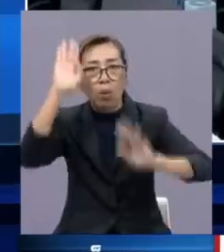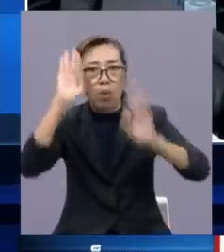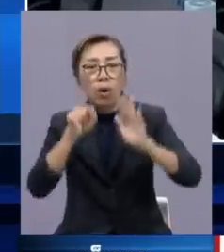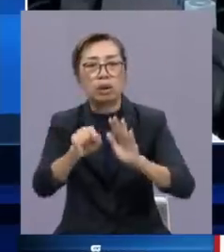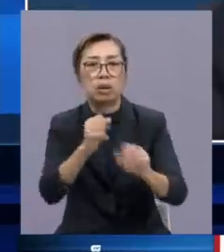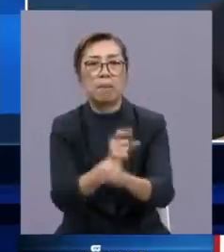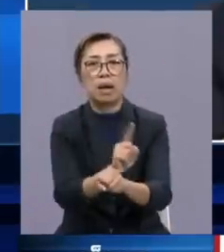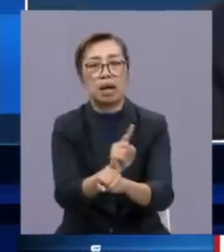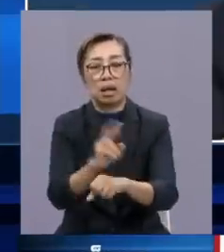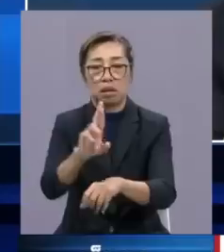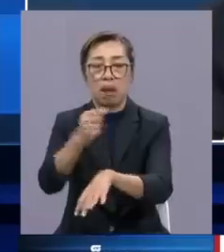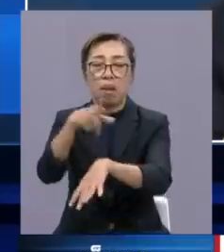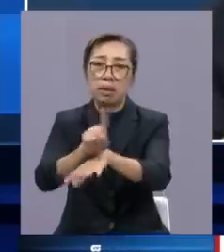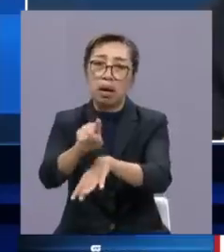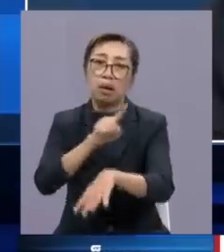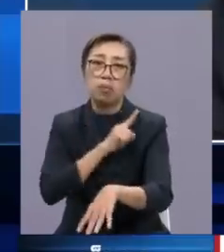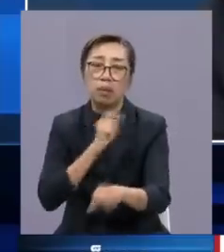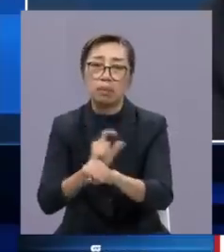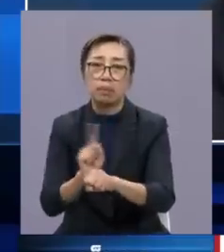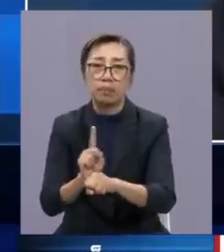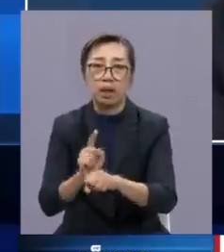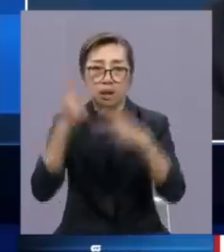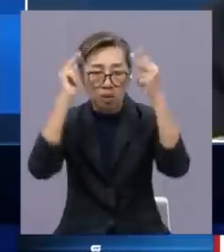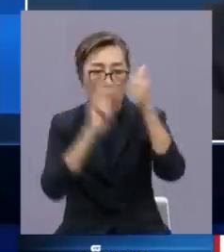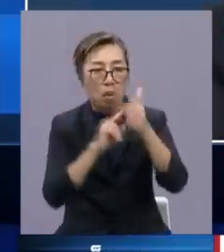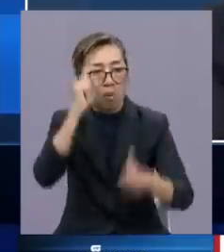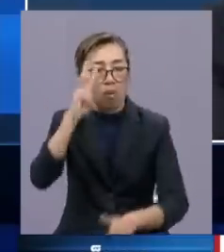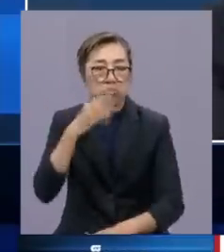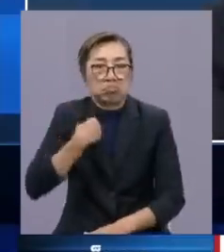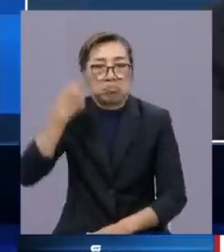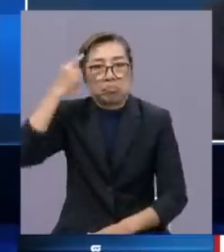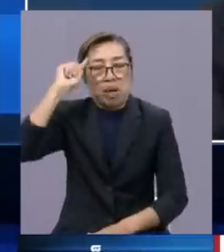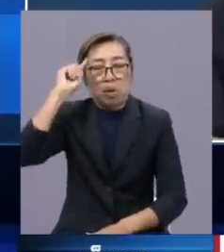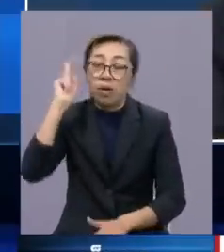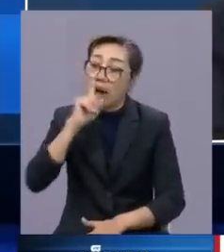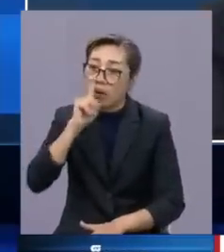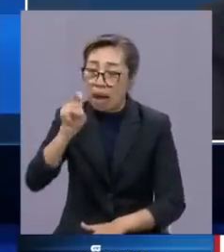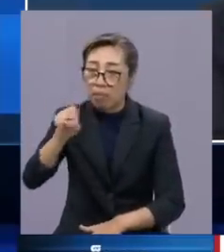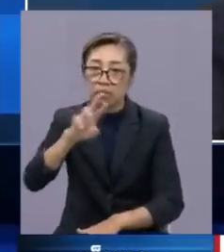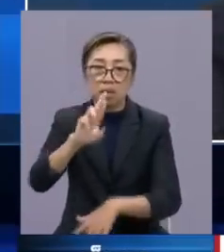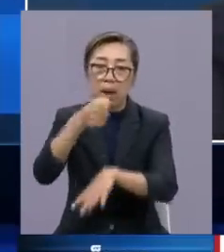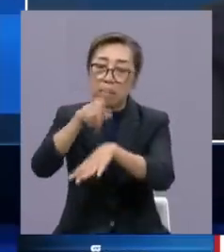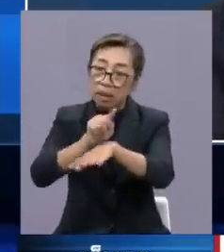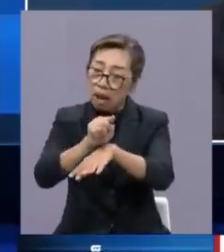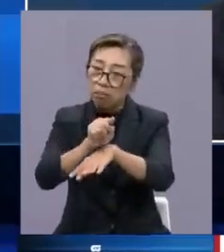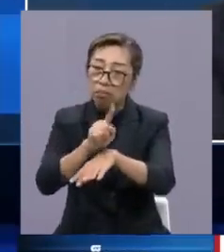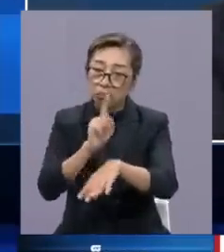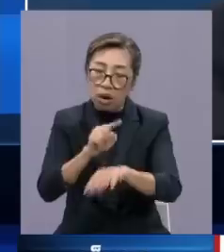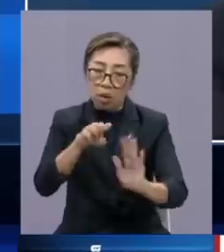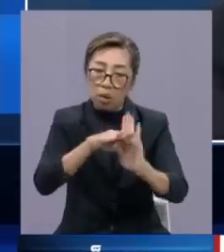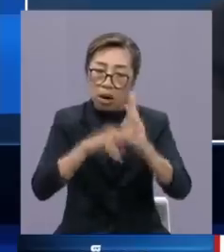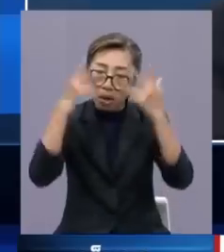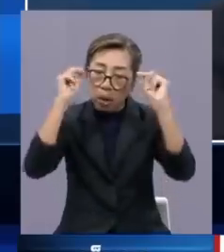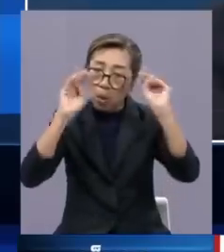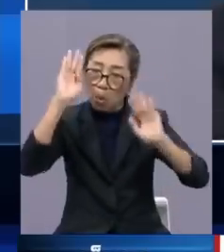างเพราะเป็นผู้รับผิดชอบคุณวิษณุบอกแบบนี้ครับไม่รู ้ ไม่ทราบถามต่ออีกว่าประธานสภาควรจะพักการประชุมวาระดังกล่าวจนกว่